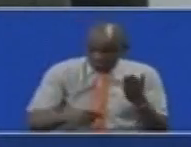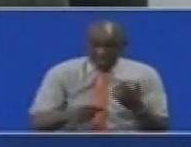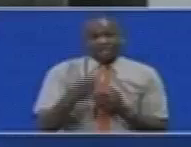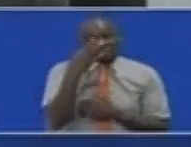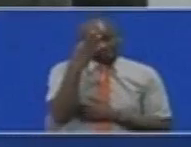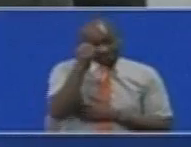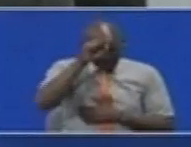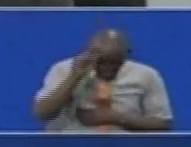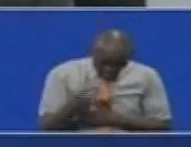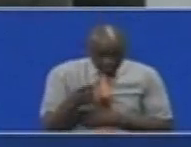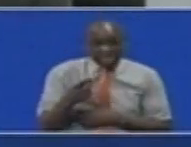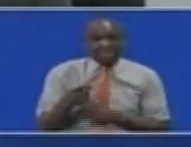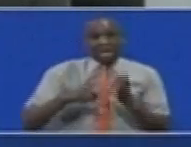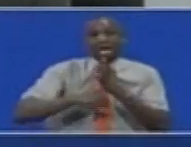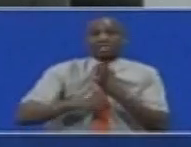35,000.